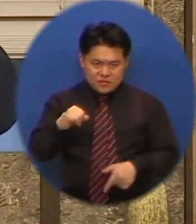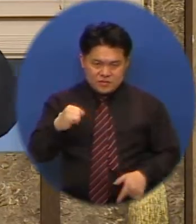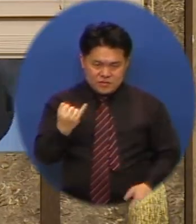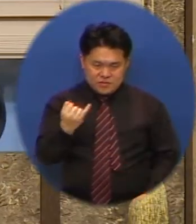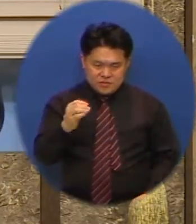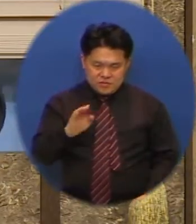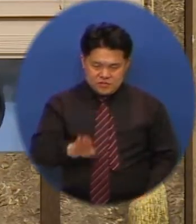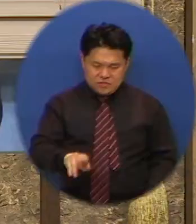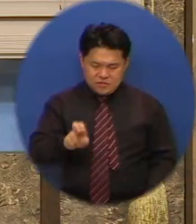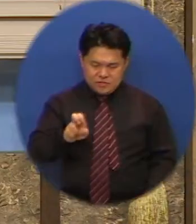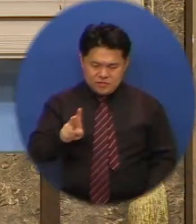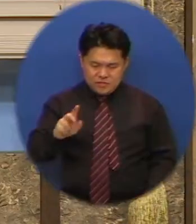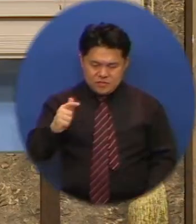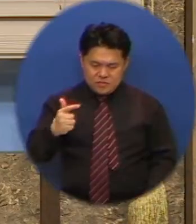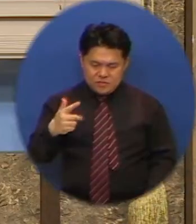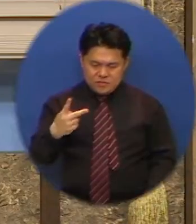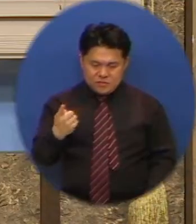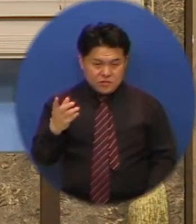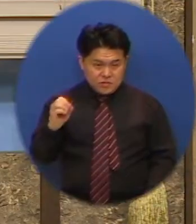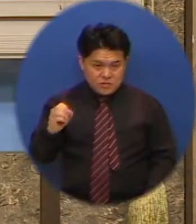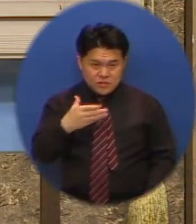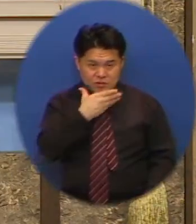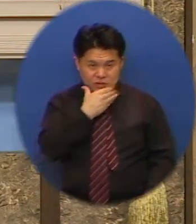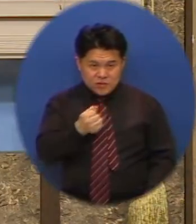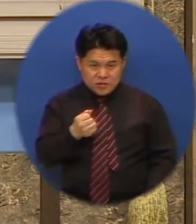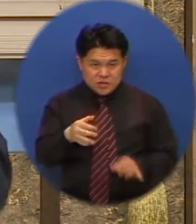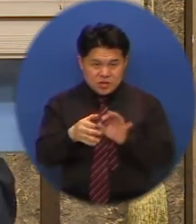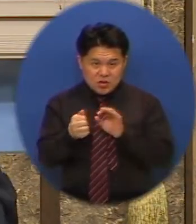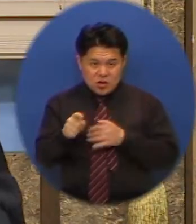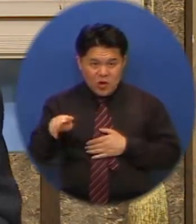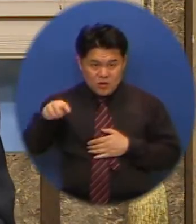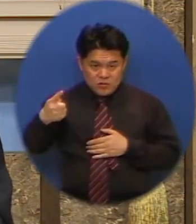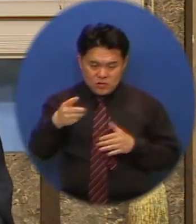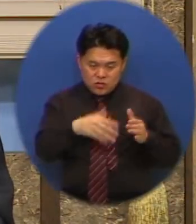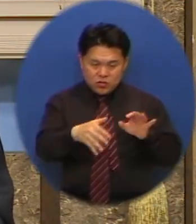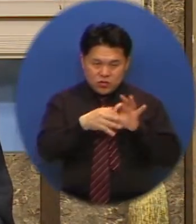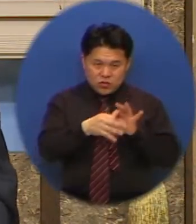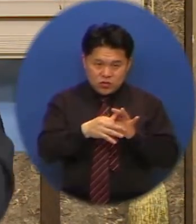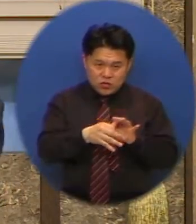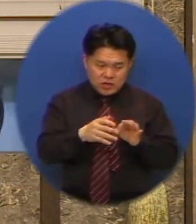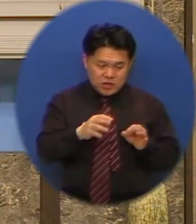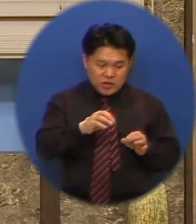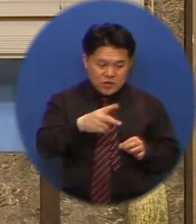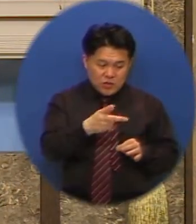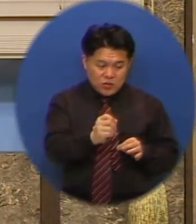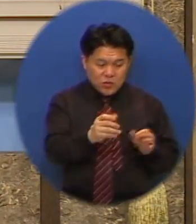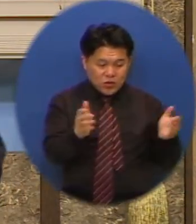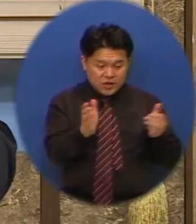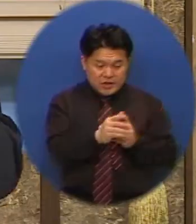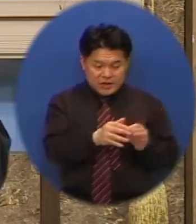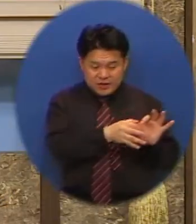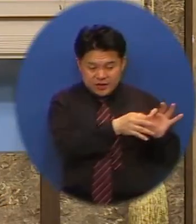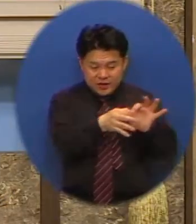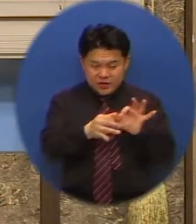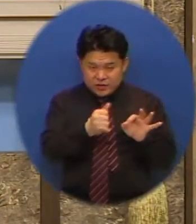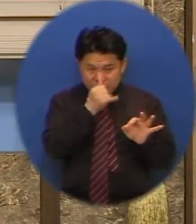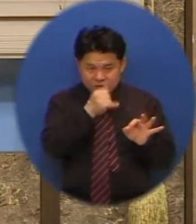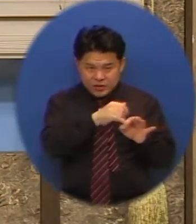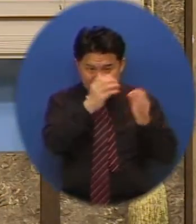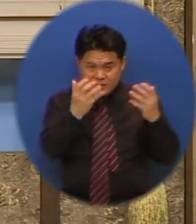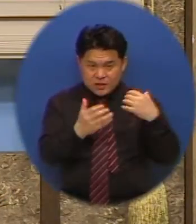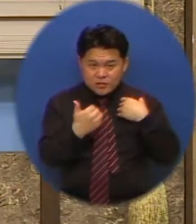이제 공공 부분은 읍면동까지 그냥 쫙 그걸 해놨는데 전부 다 이제 관이하는 거예요, 관이. 네,